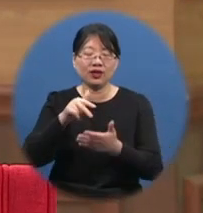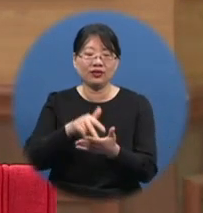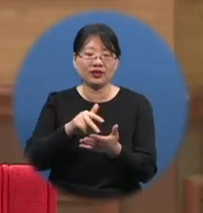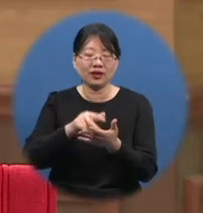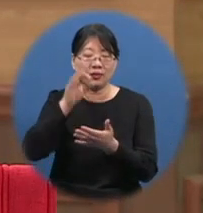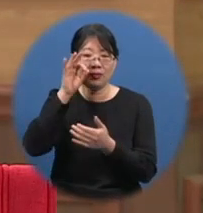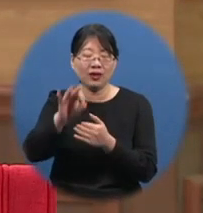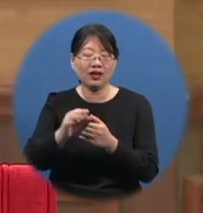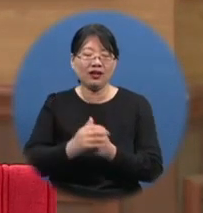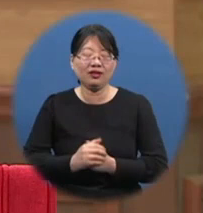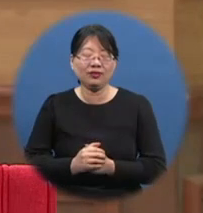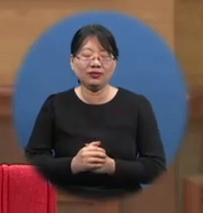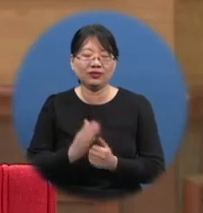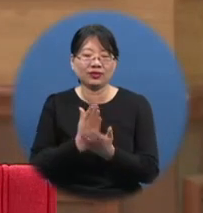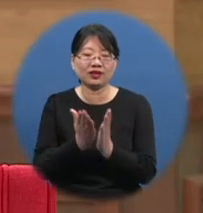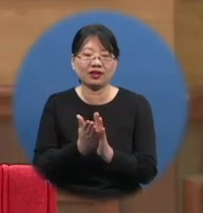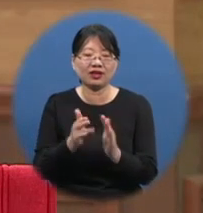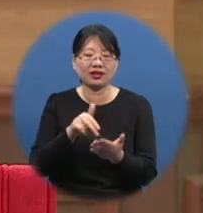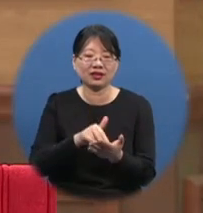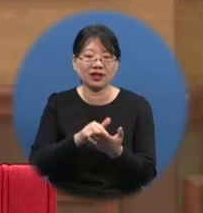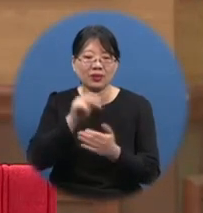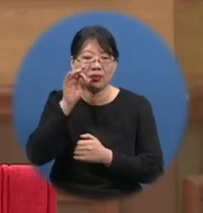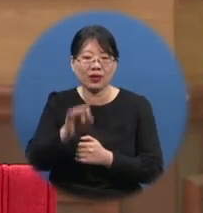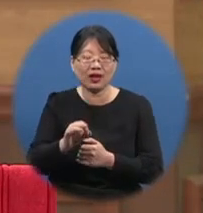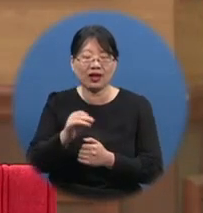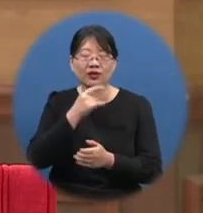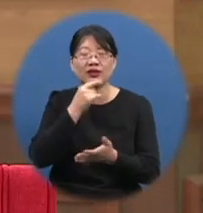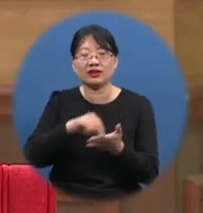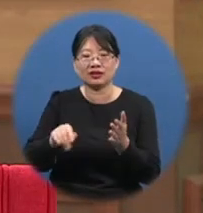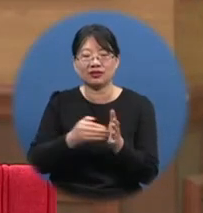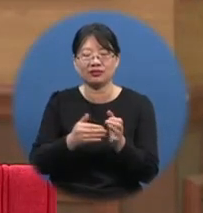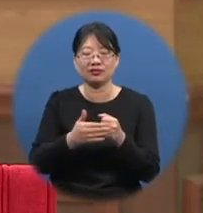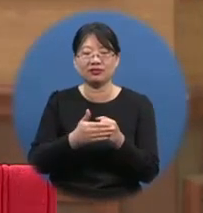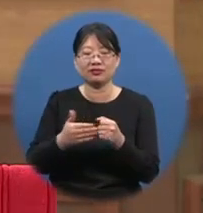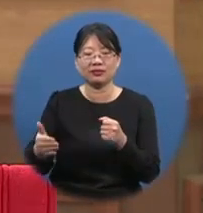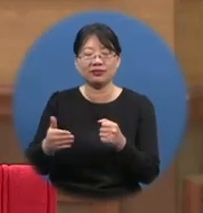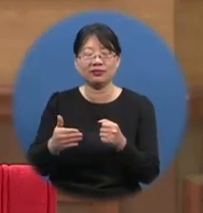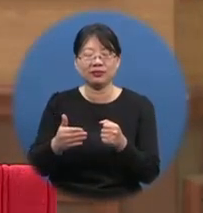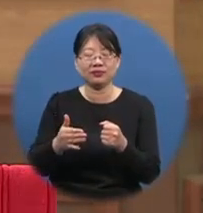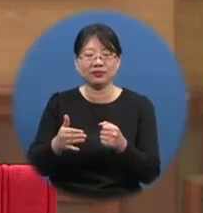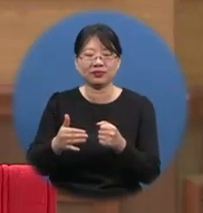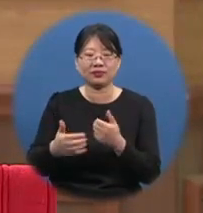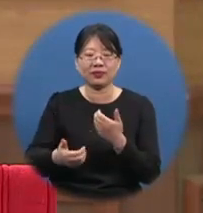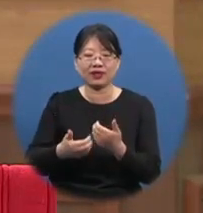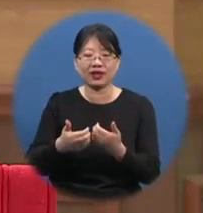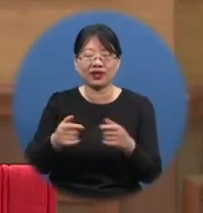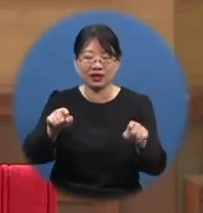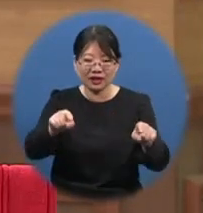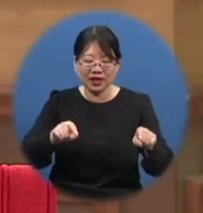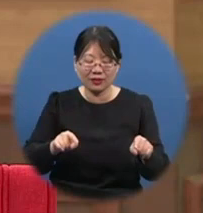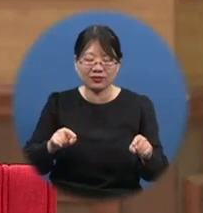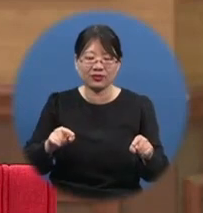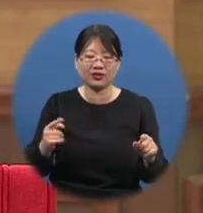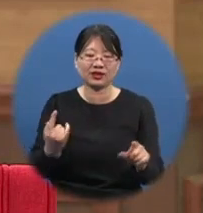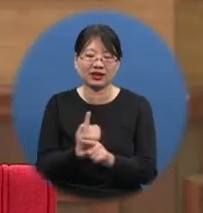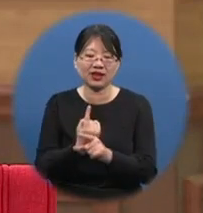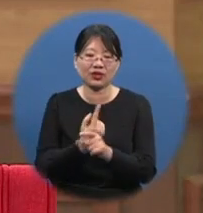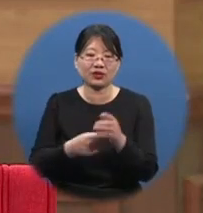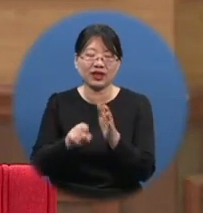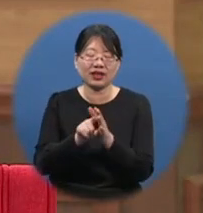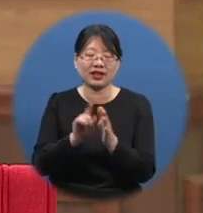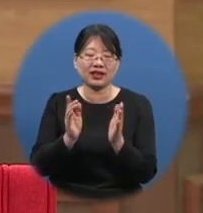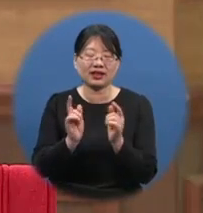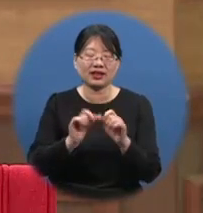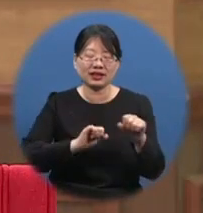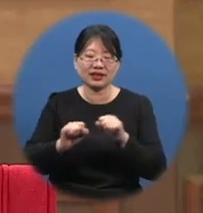국가적으로 보나 여러 가지 측면의 손실이죠. 네, 그러니까 네. 그 갭을 메꿔야 되는데 그것은 우리가